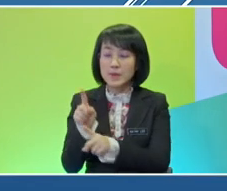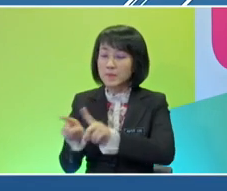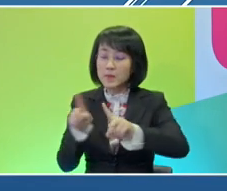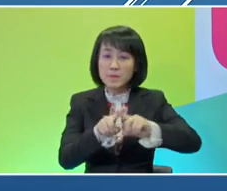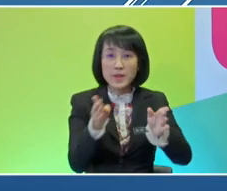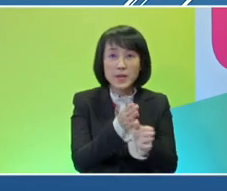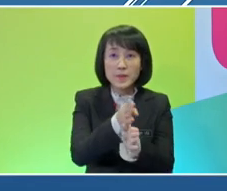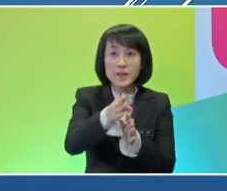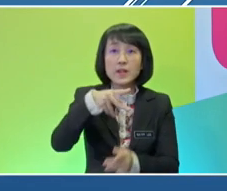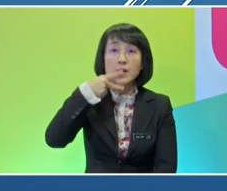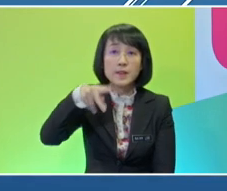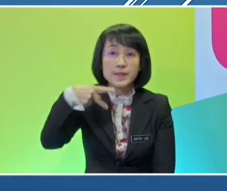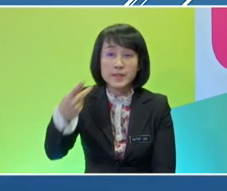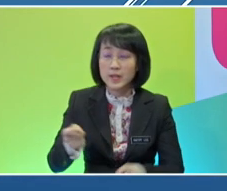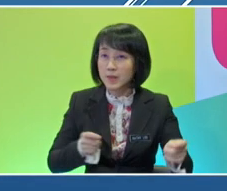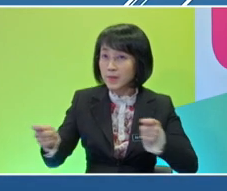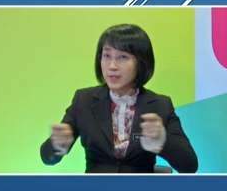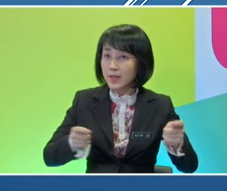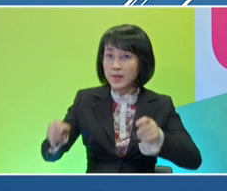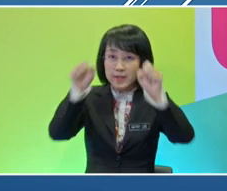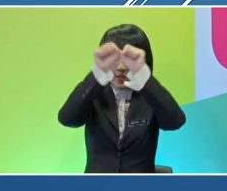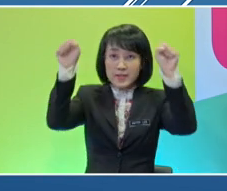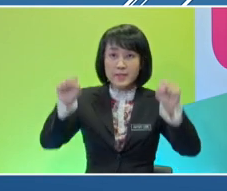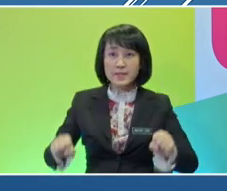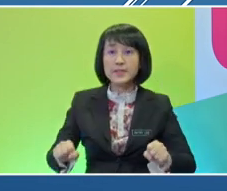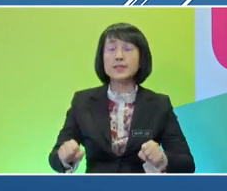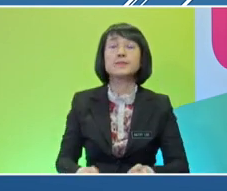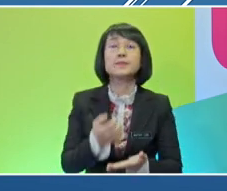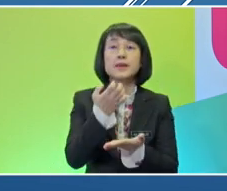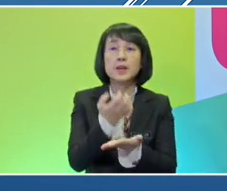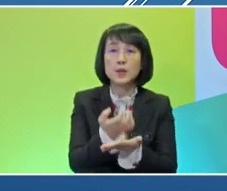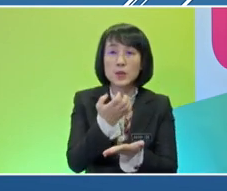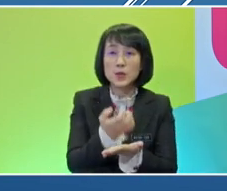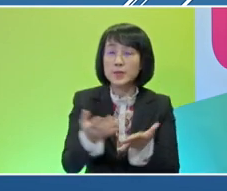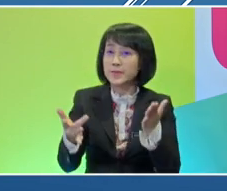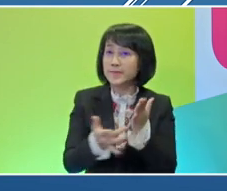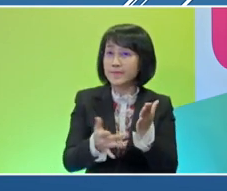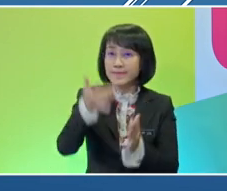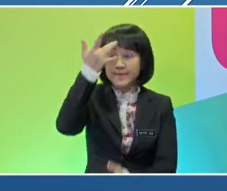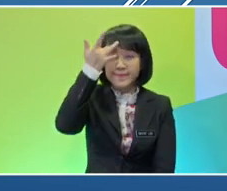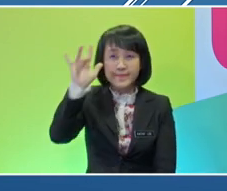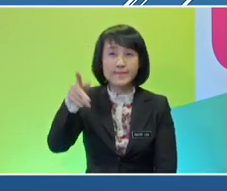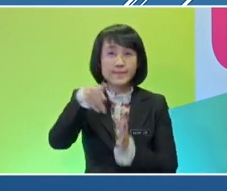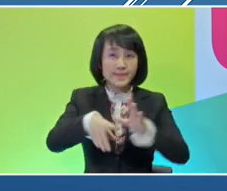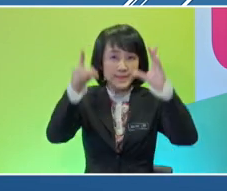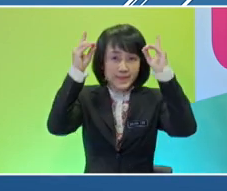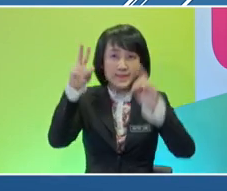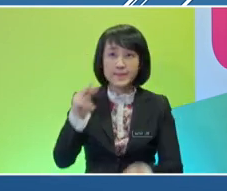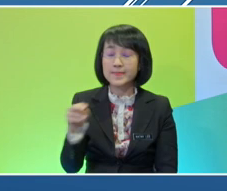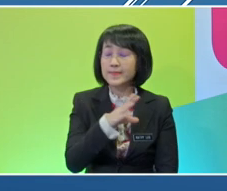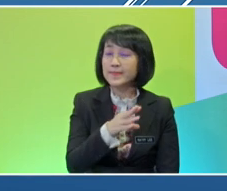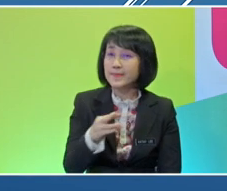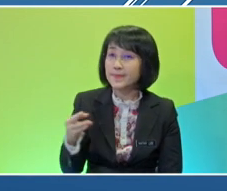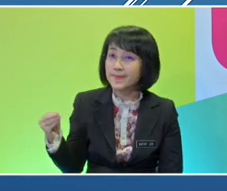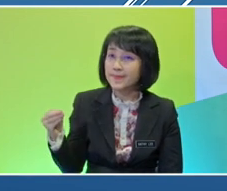pemerintahan dan petakbiran sistem ekonomi teknologi intelektual pendidikan dan Sebenarnya